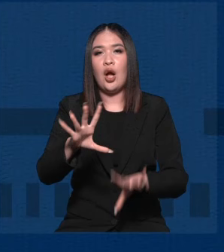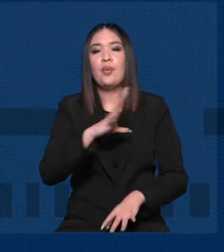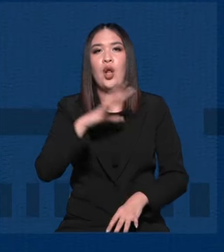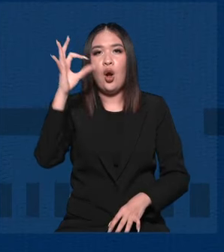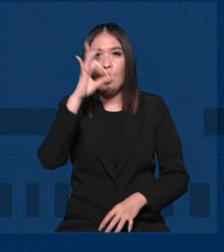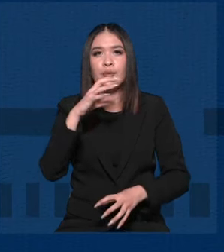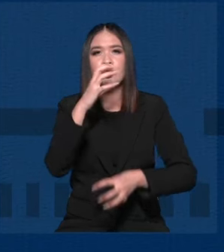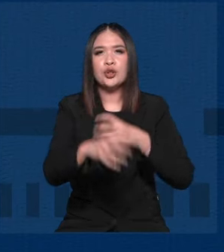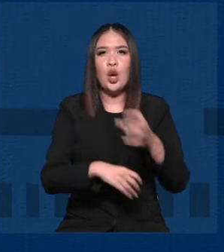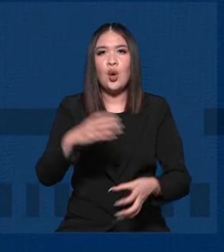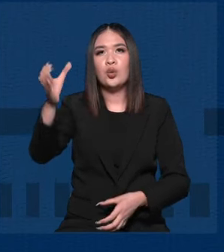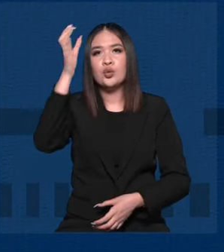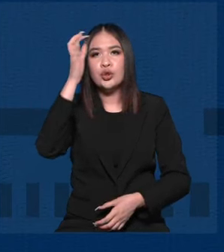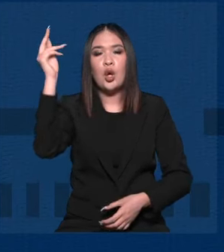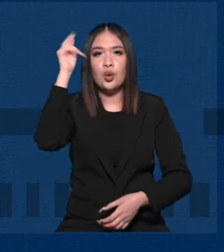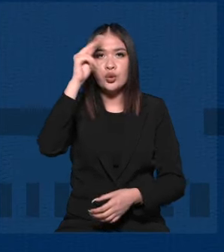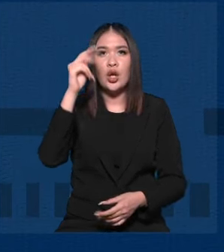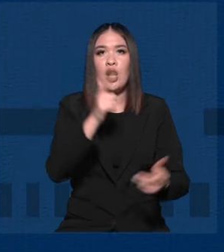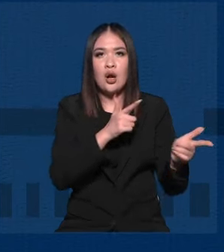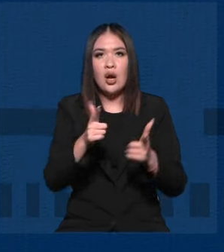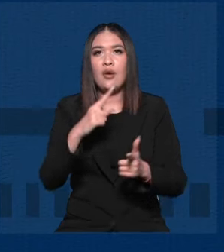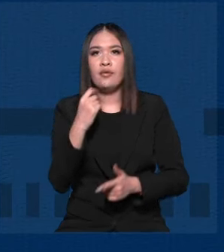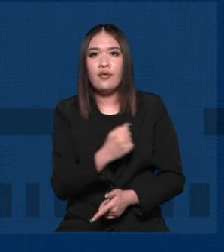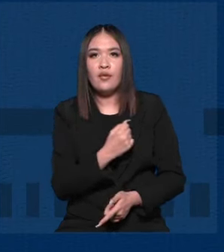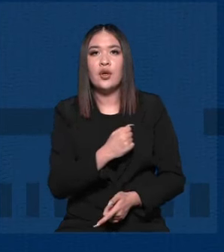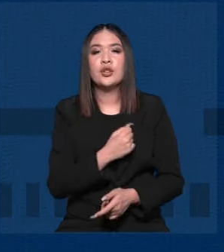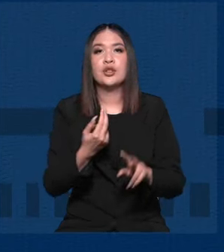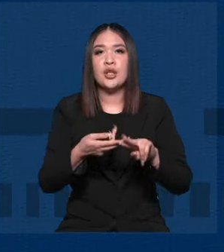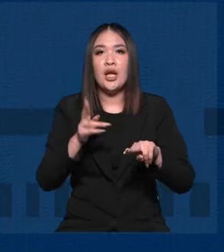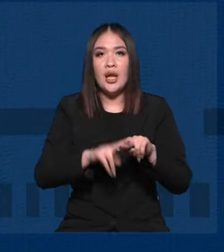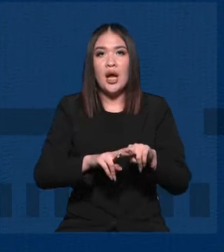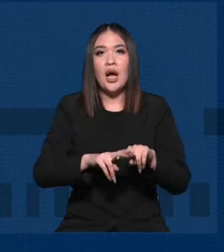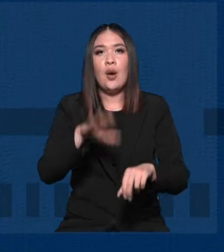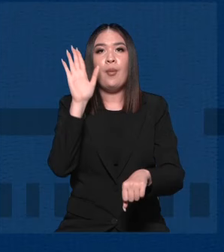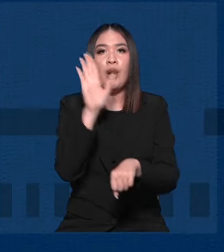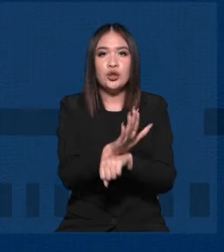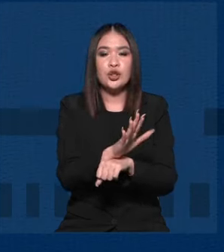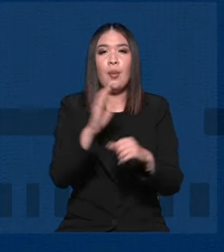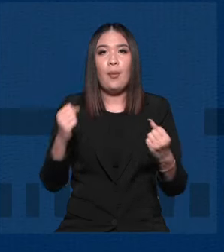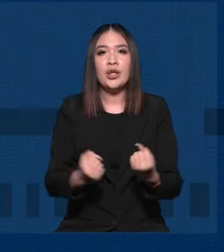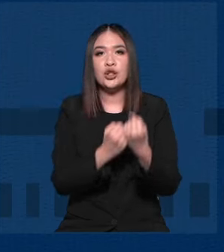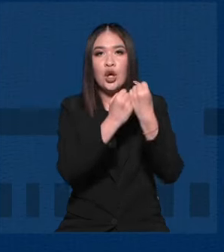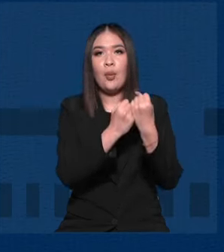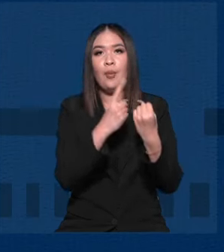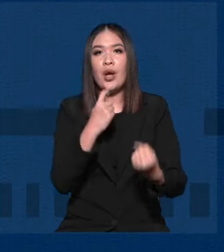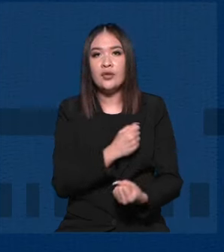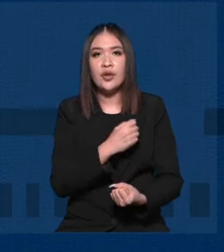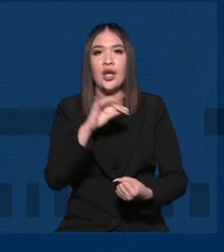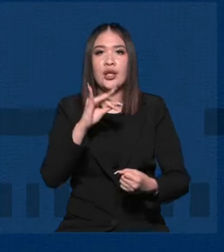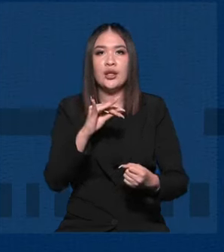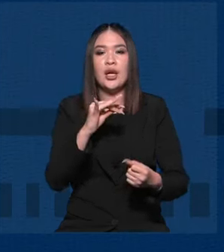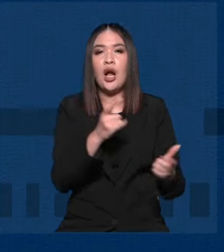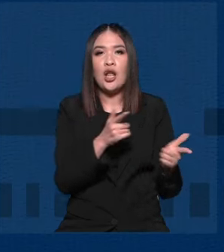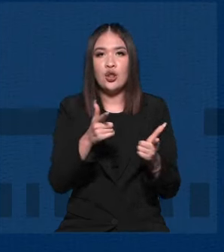учений, внедрении новых подходов боевой подготовки войск, а также о реализации поручений по поддержанию боевой и